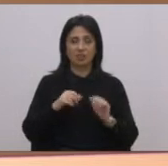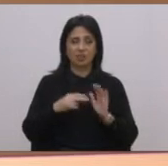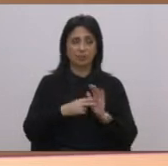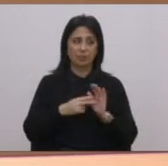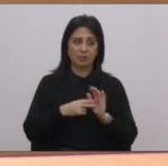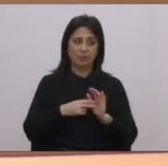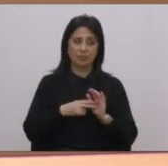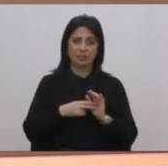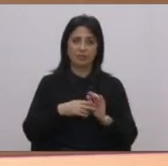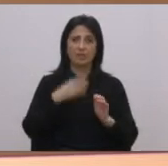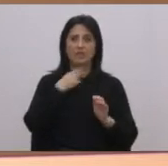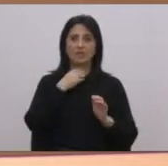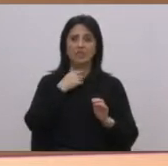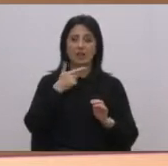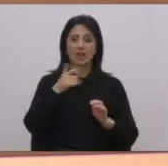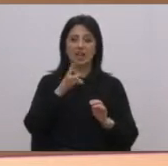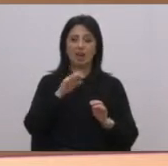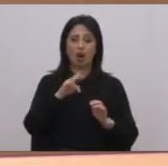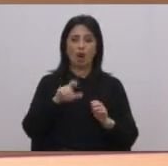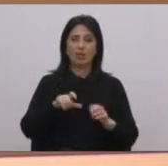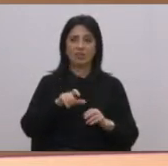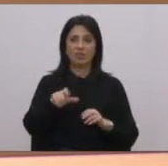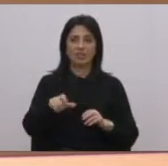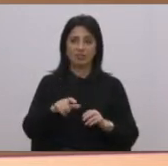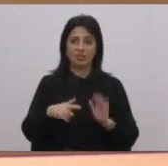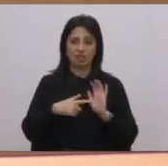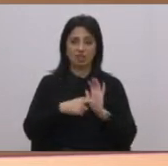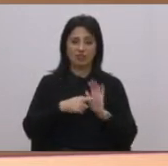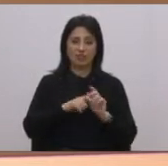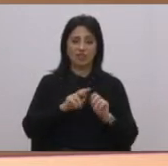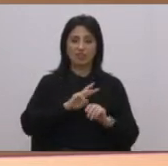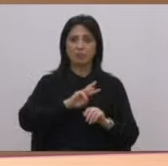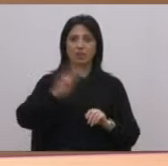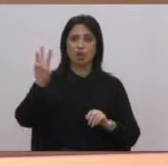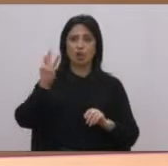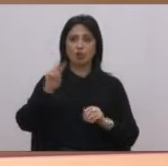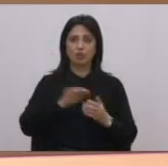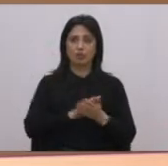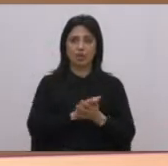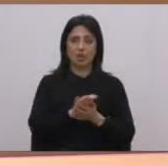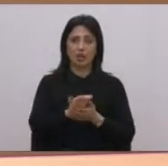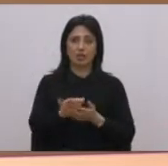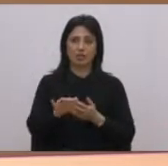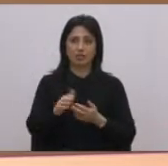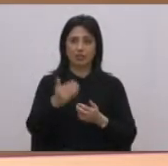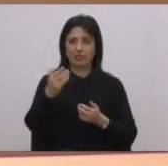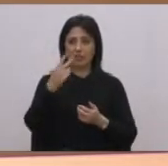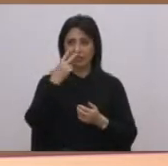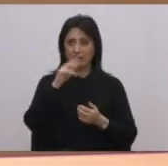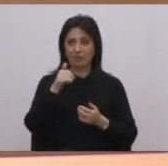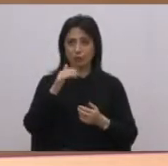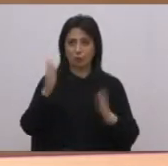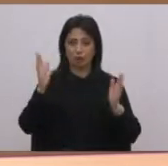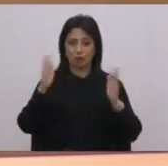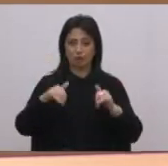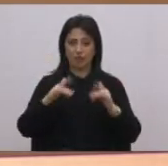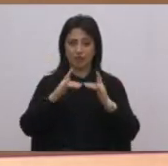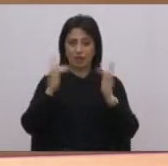apasotez. Santradia Grigoletis, gza, romezec, șvidasi milioni tai harja. Tu ai nahet rogur ce avarda